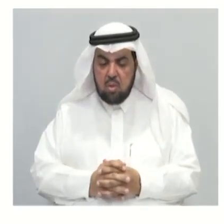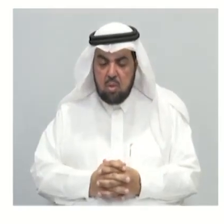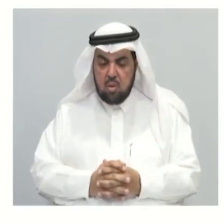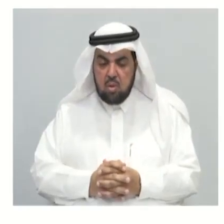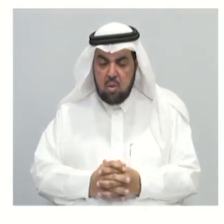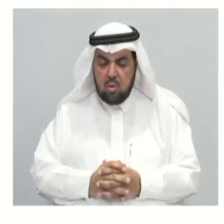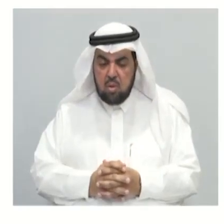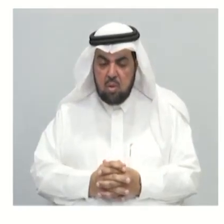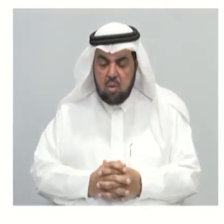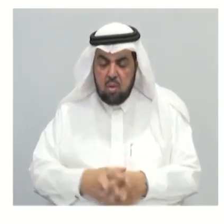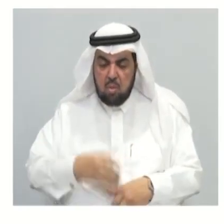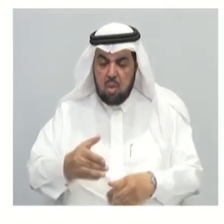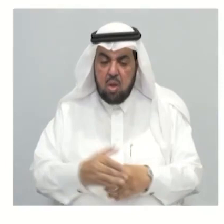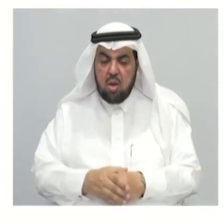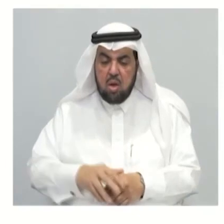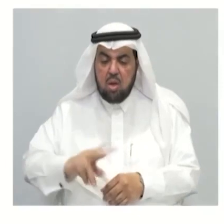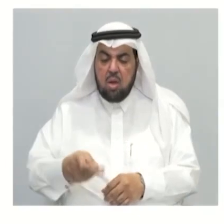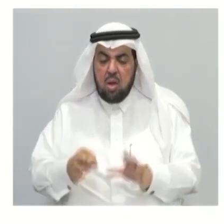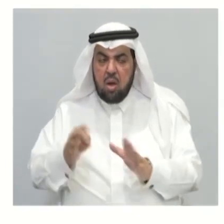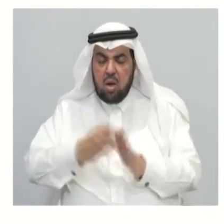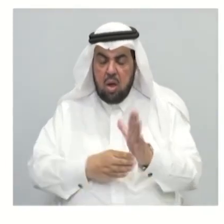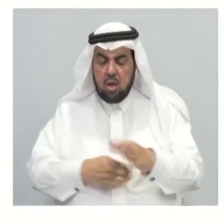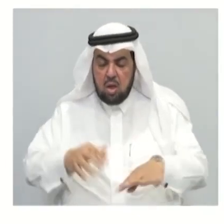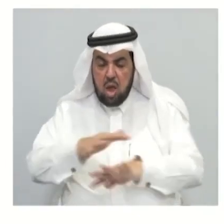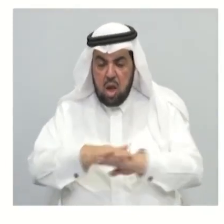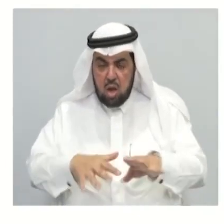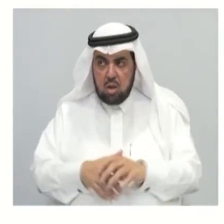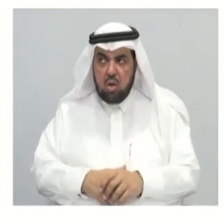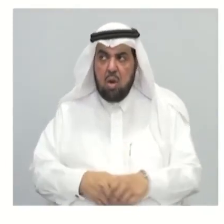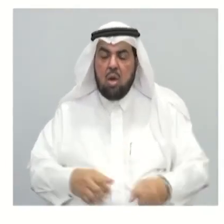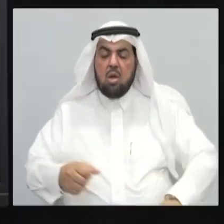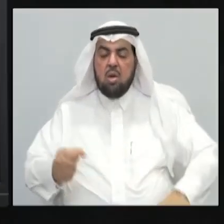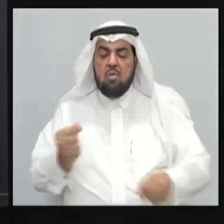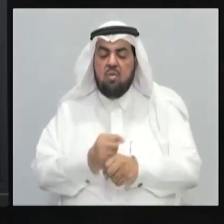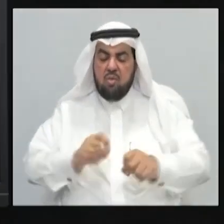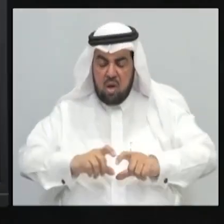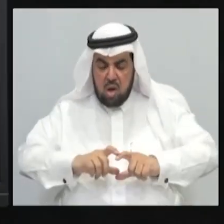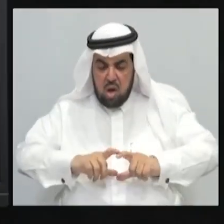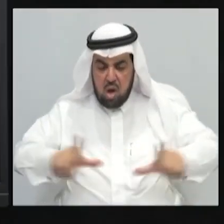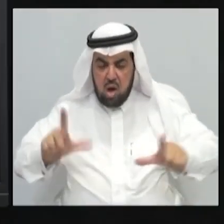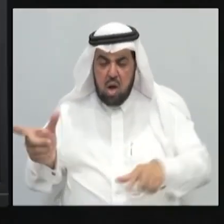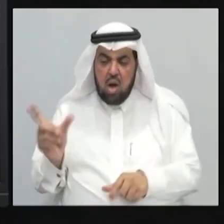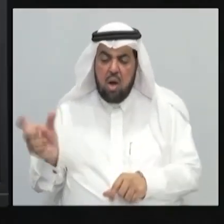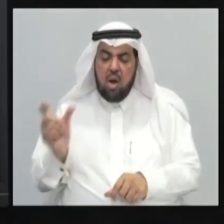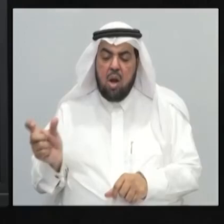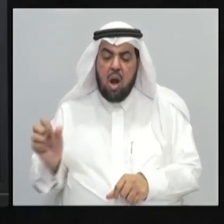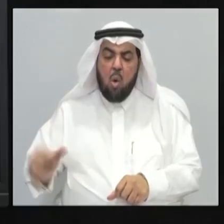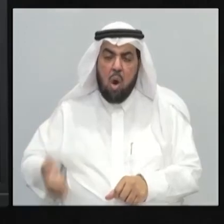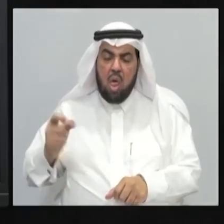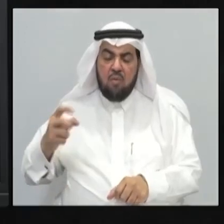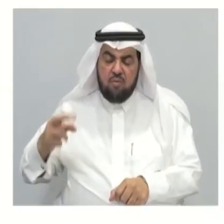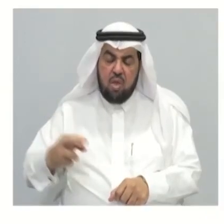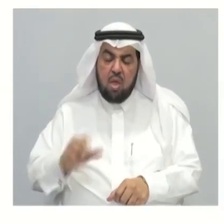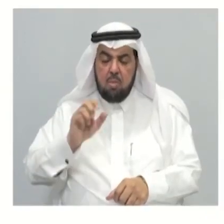الحقل بعد ذلك لدينا تعديل نص الجدول ايضا قلنا من نافذه او من نوافذ ويندوز ثم